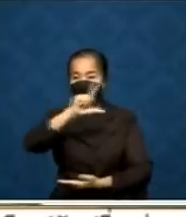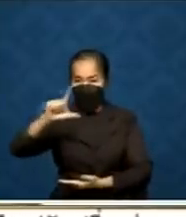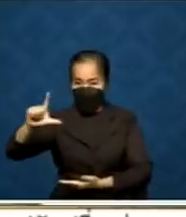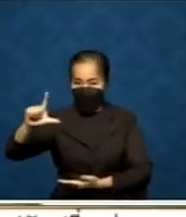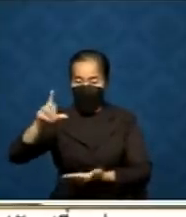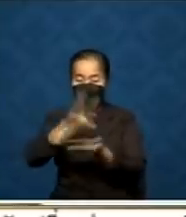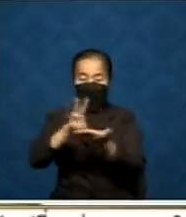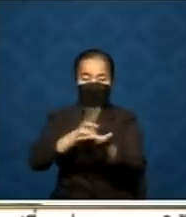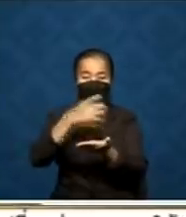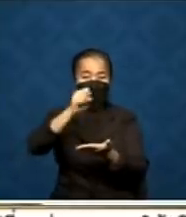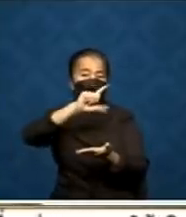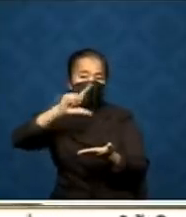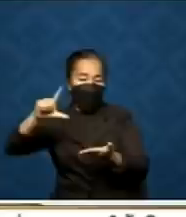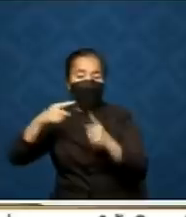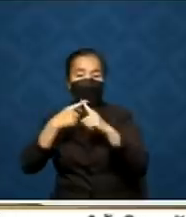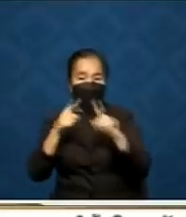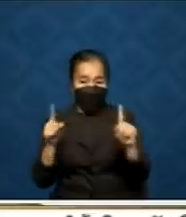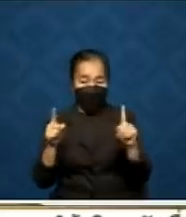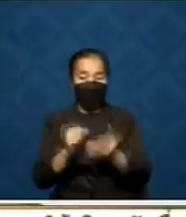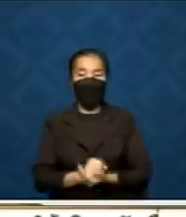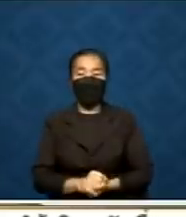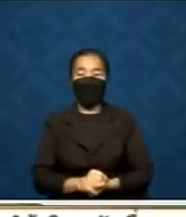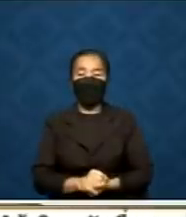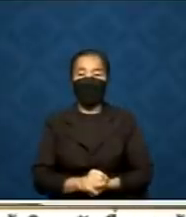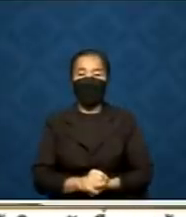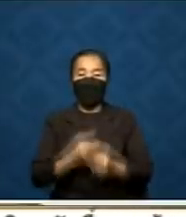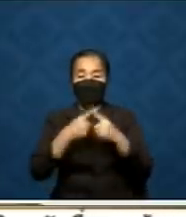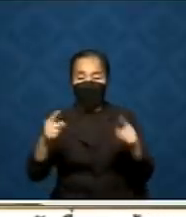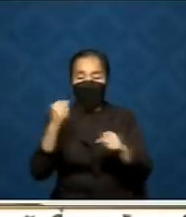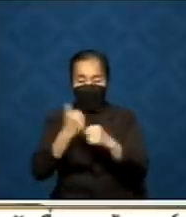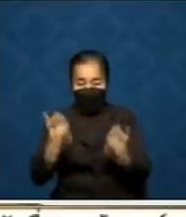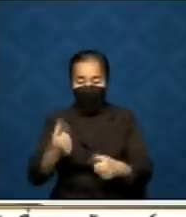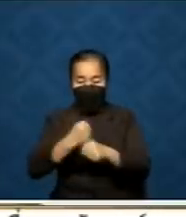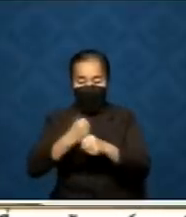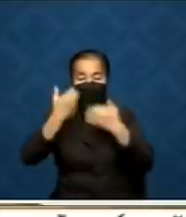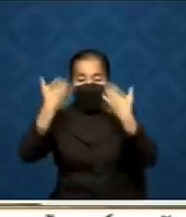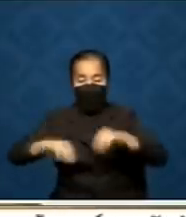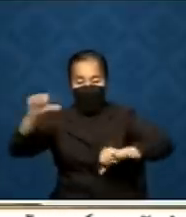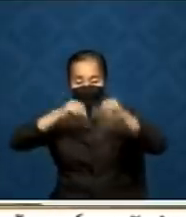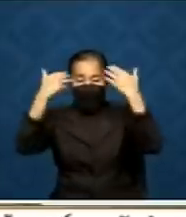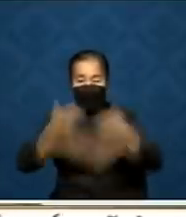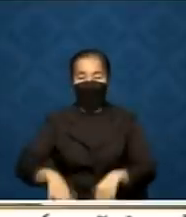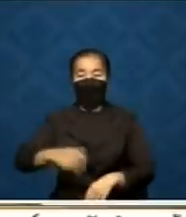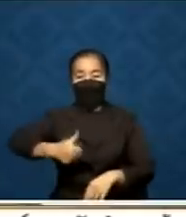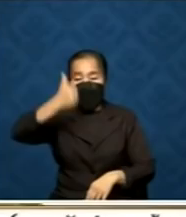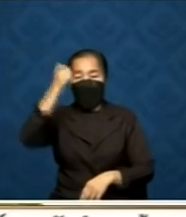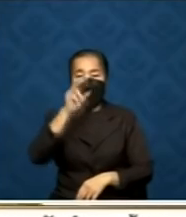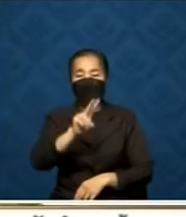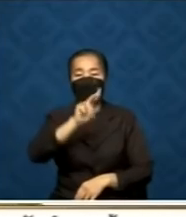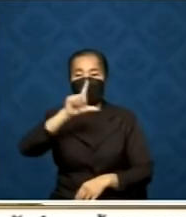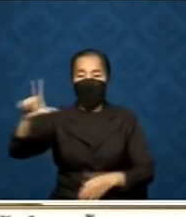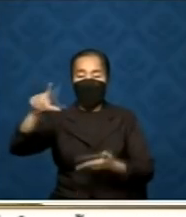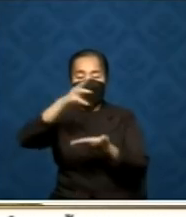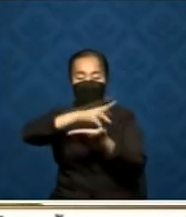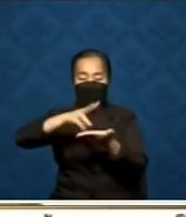เม็ดแต่ที่ผลิตได้จริงๆ 2ล้านเม็ดเอา 2อันเม็ดที่